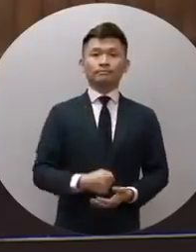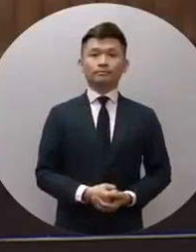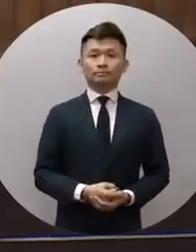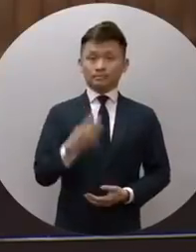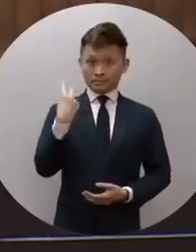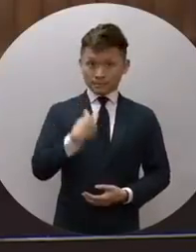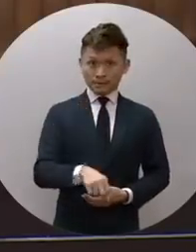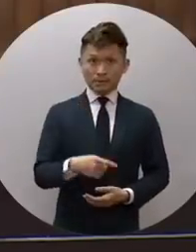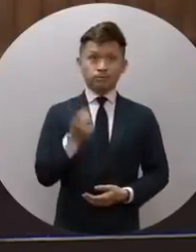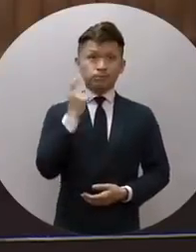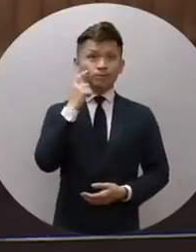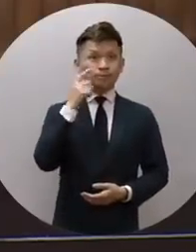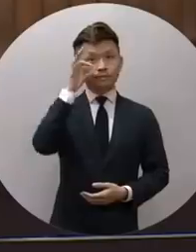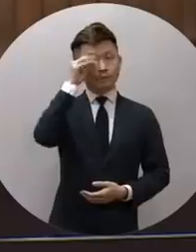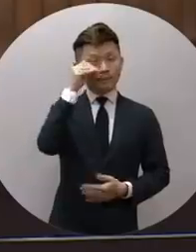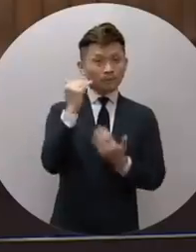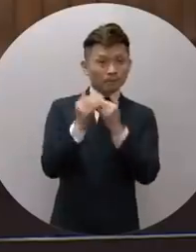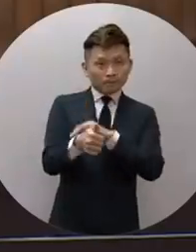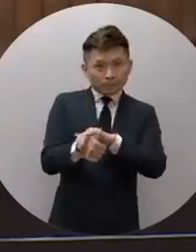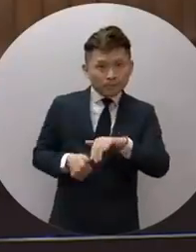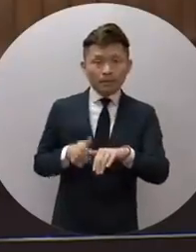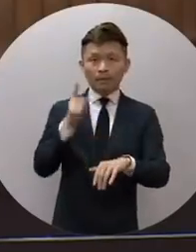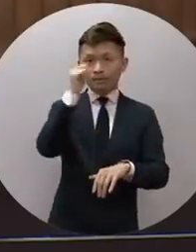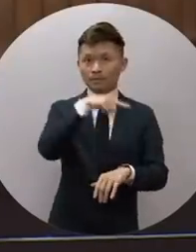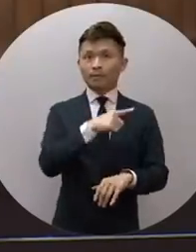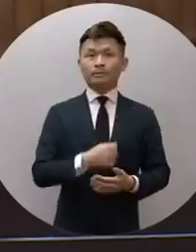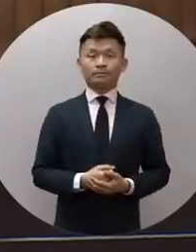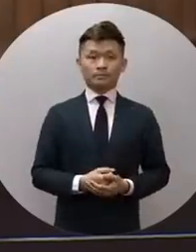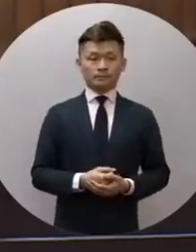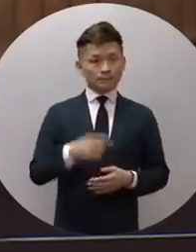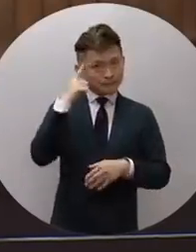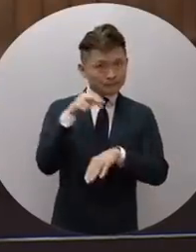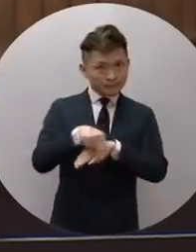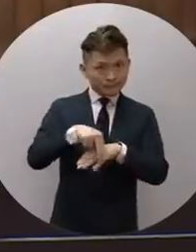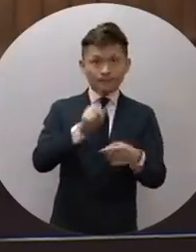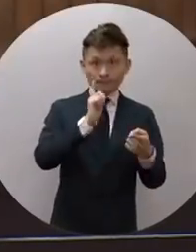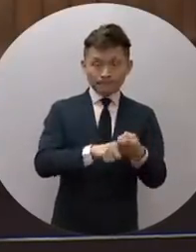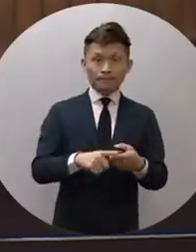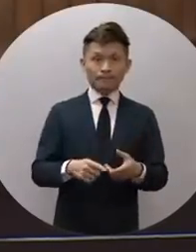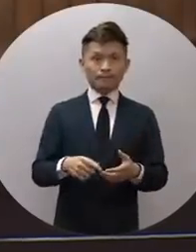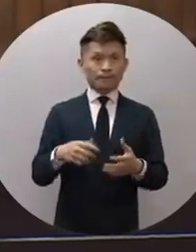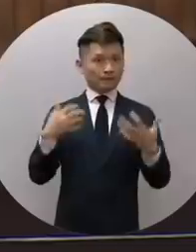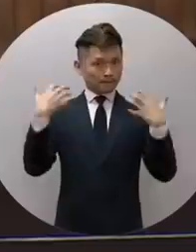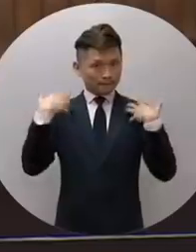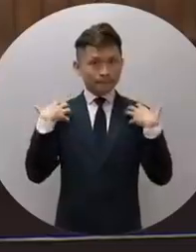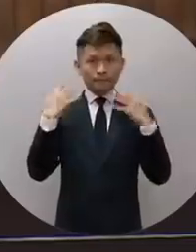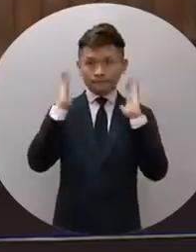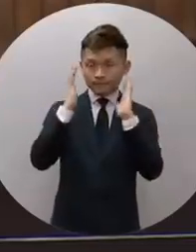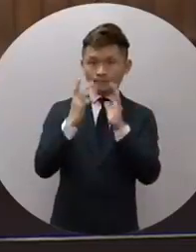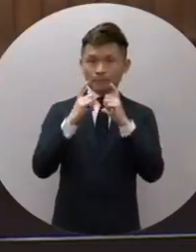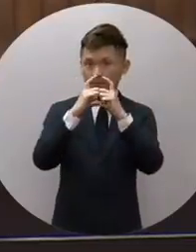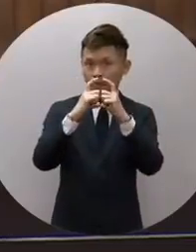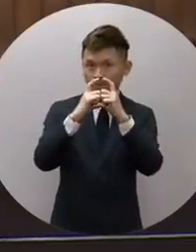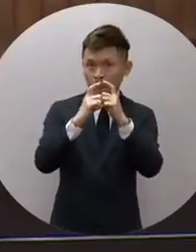法视而不见的躲，必须正确有效、负责谨慎的正面回